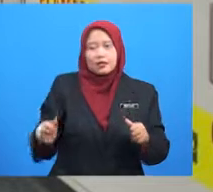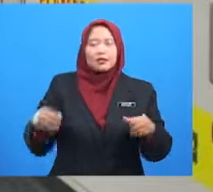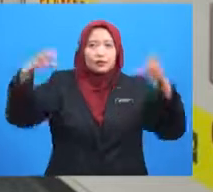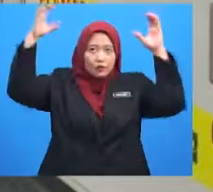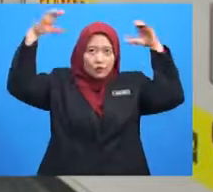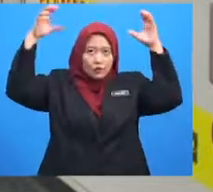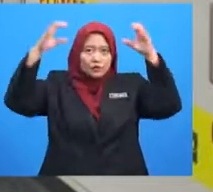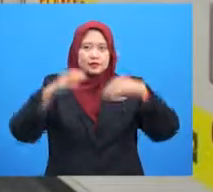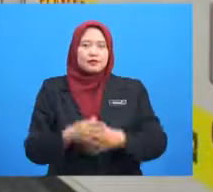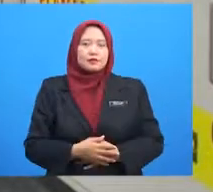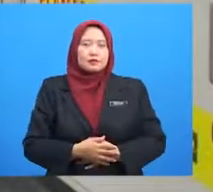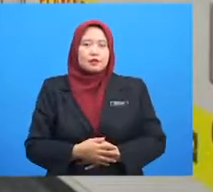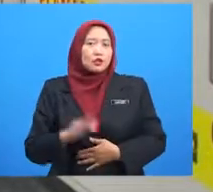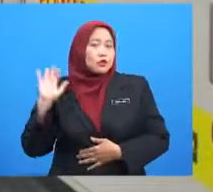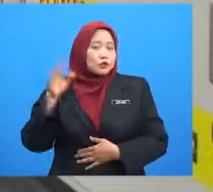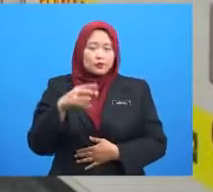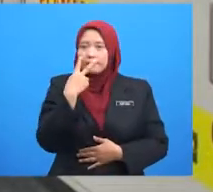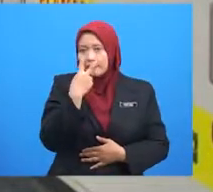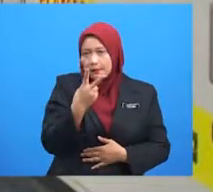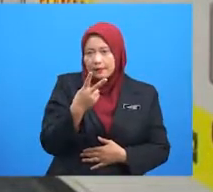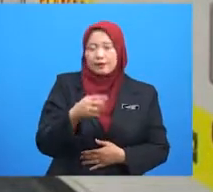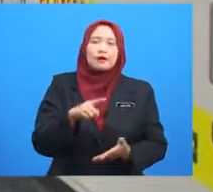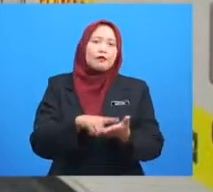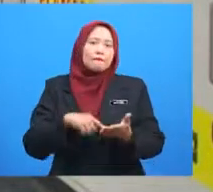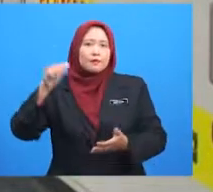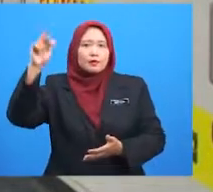Eh, jom kita tengok apa yang Arash sedang buat tu.